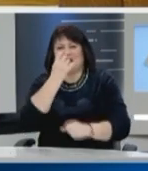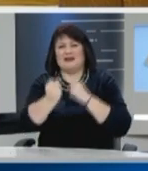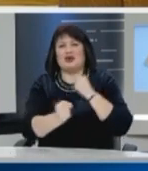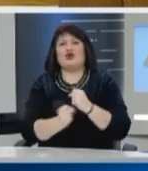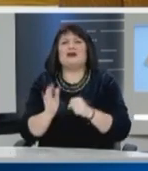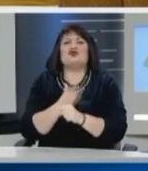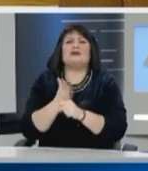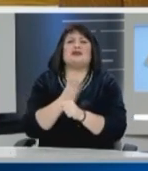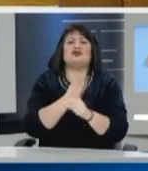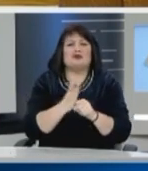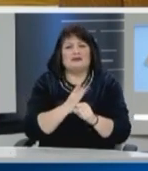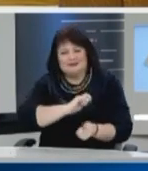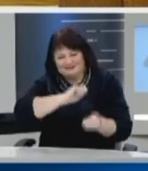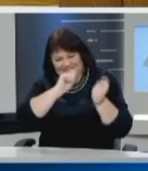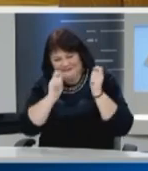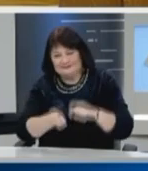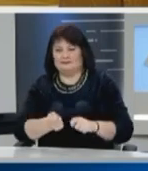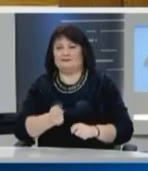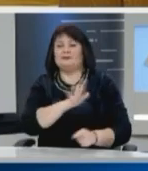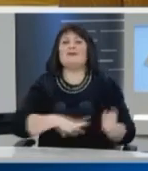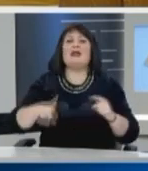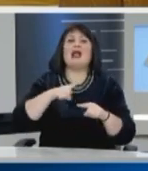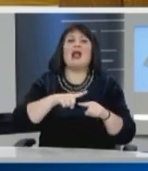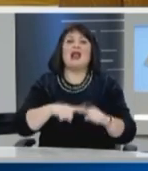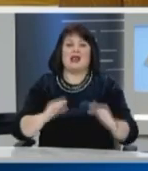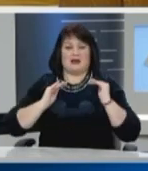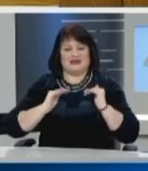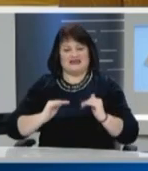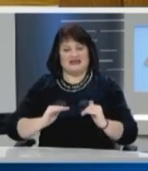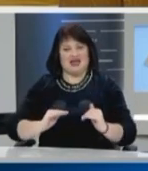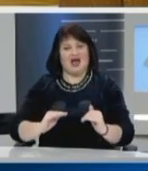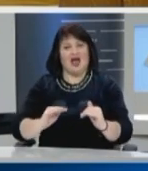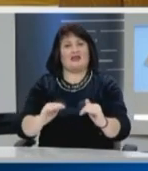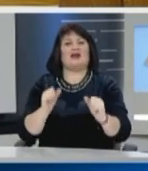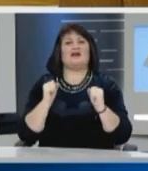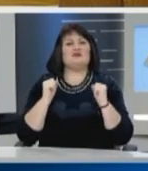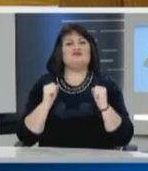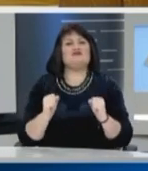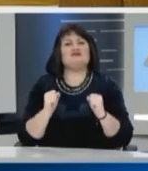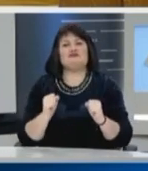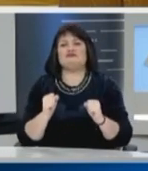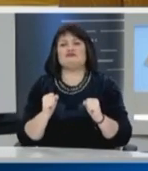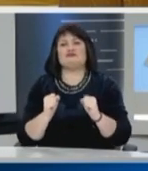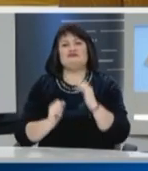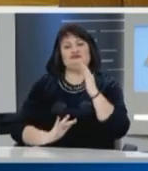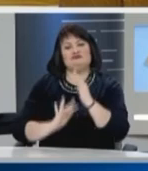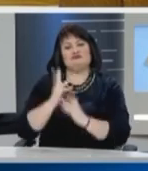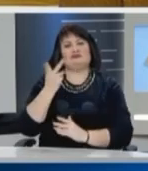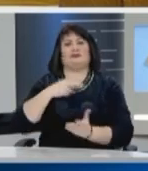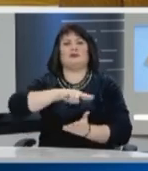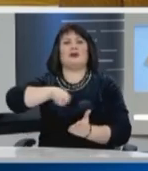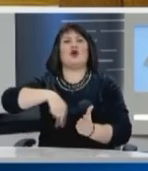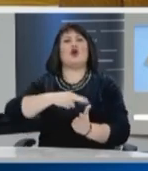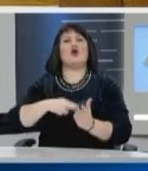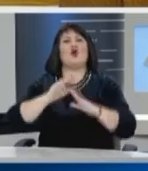πενταετία. Είναι μια χώρα που σταθεροποιημένη, με αναβαθμισμένο ρόλο στη διεθνή